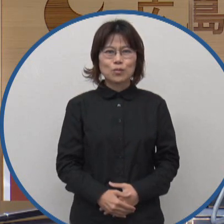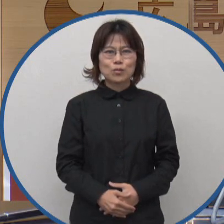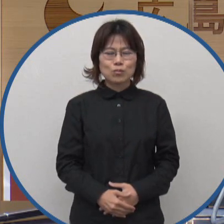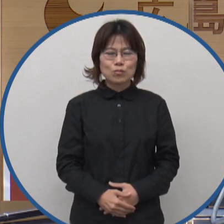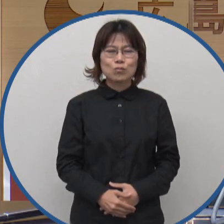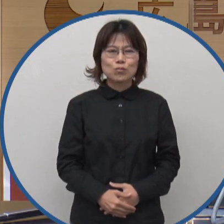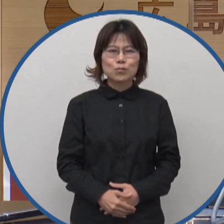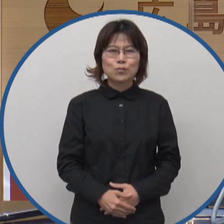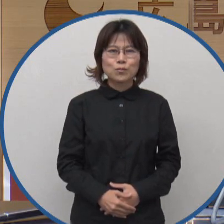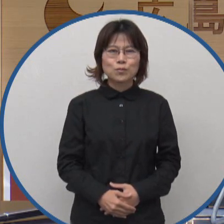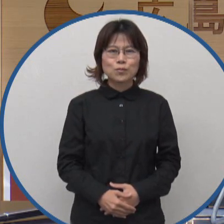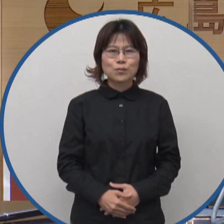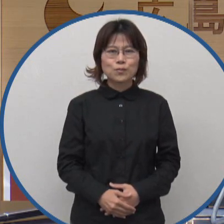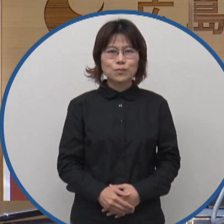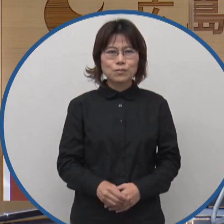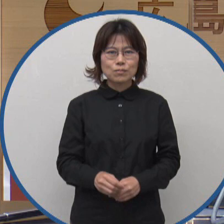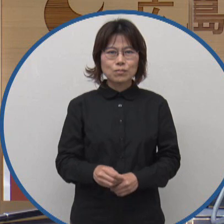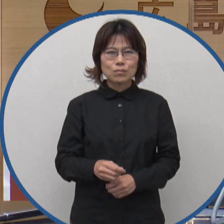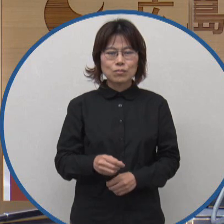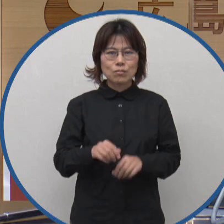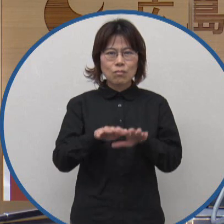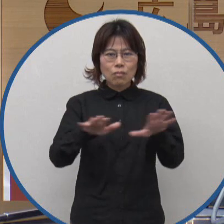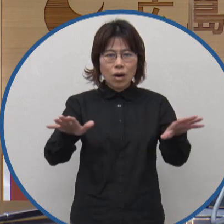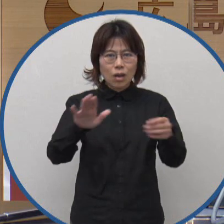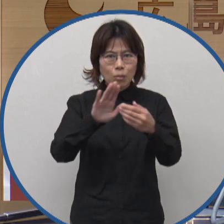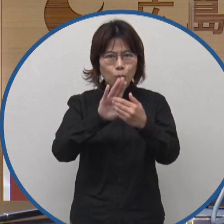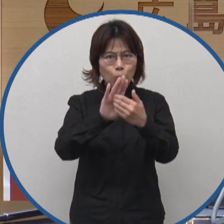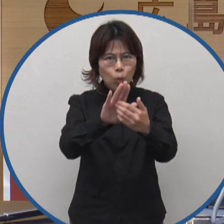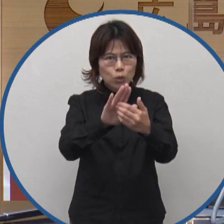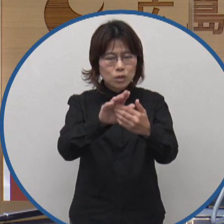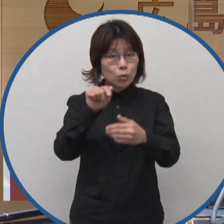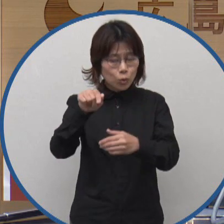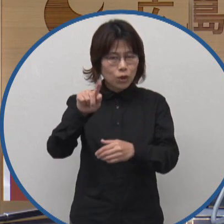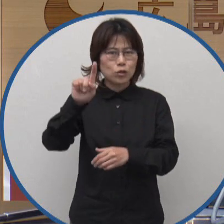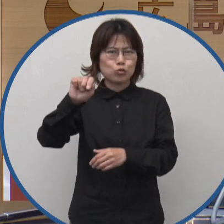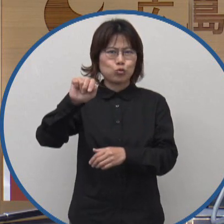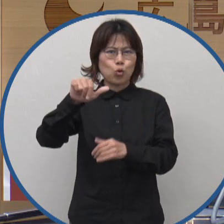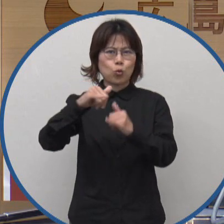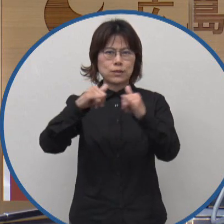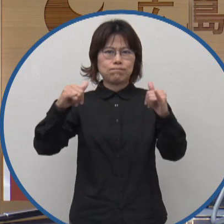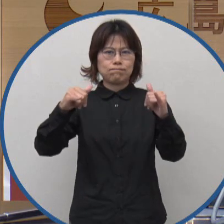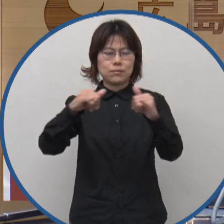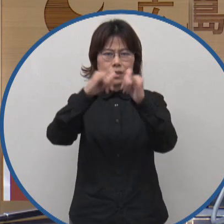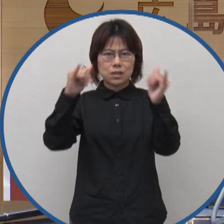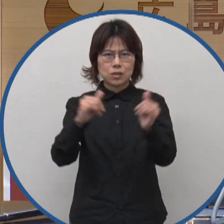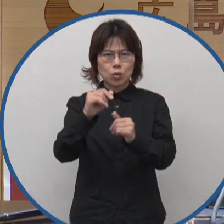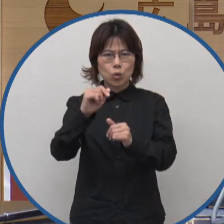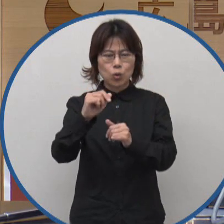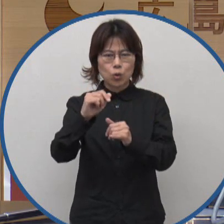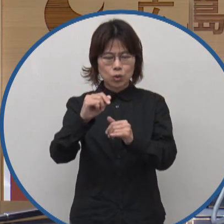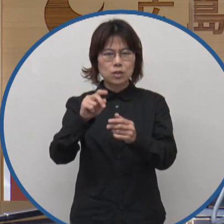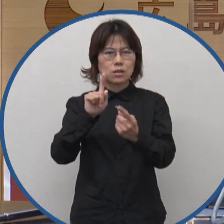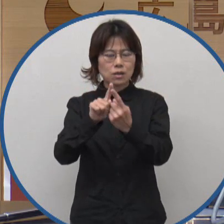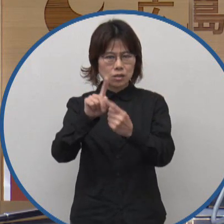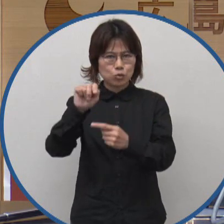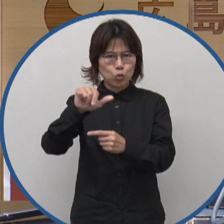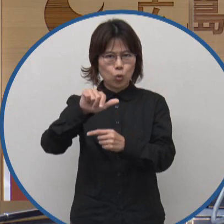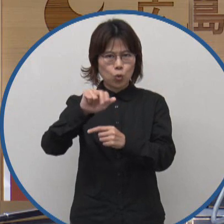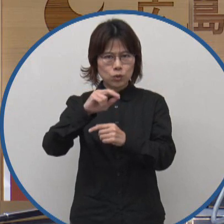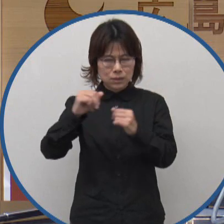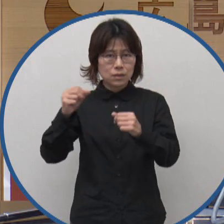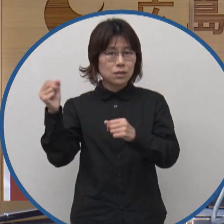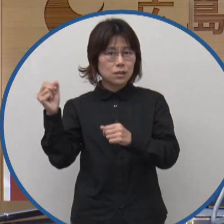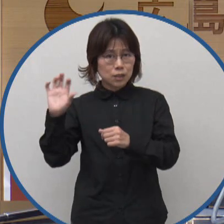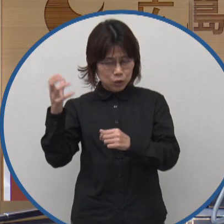ね、まん延防止っていうのは15人で、緊急事態宣言っていうのは25人、これは